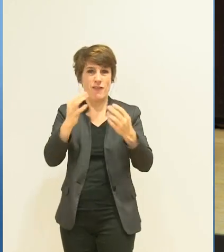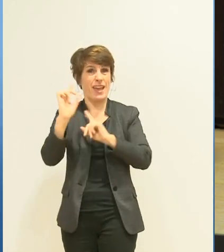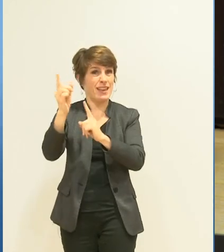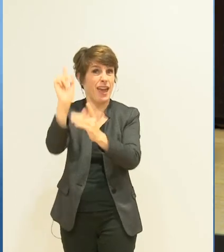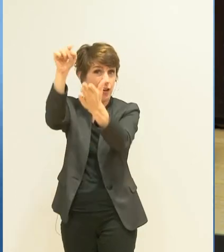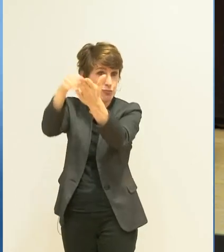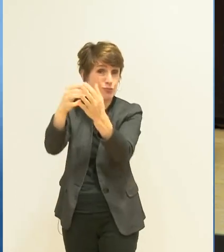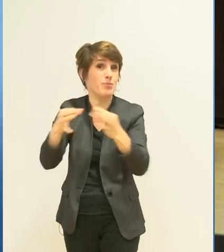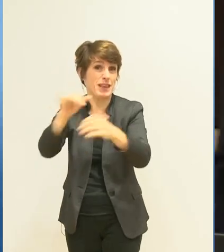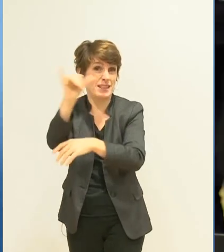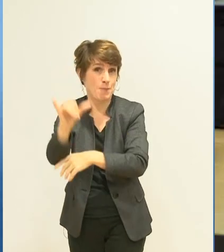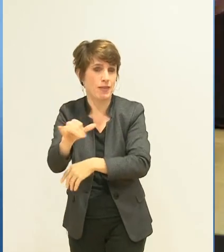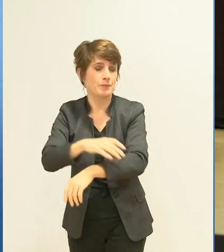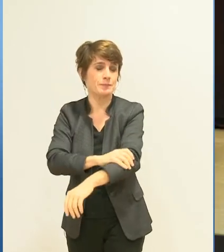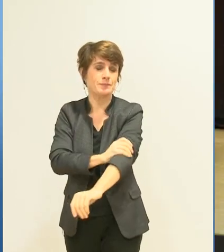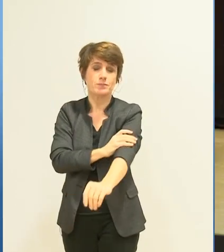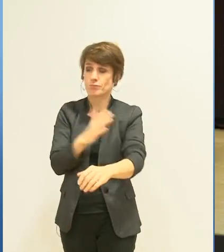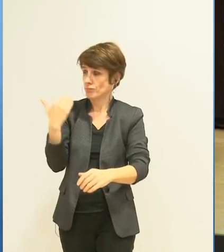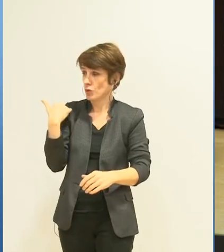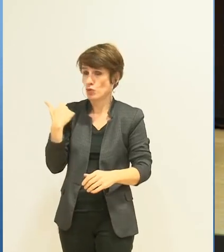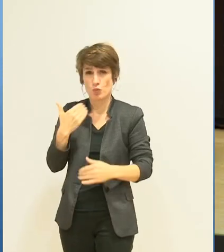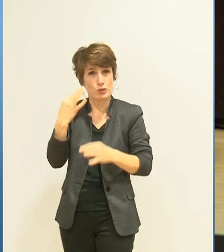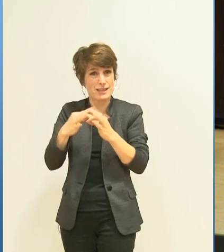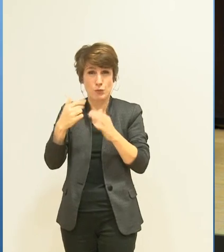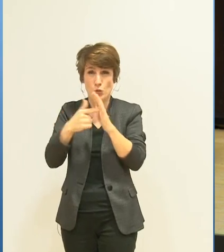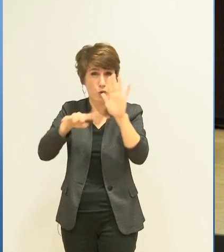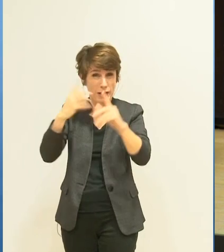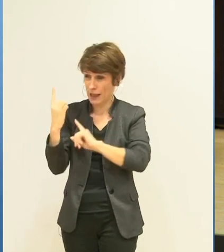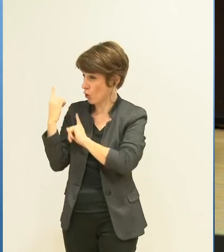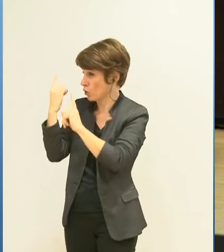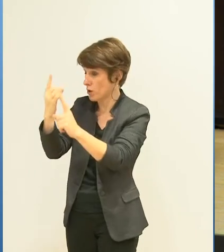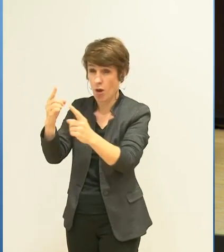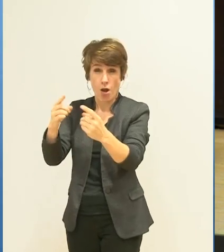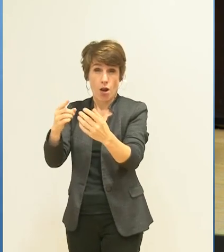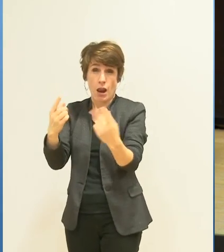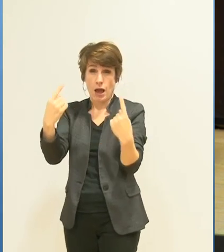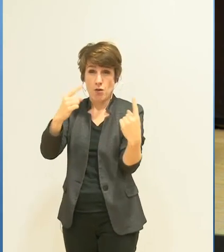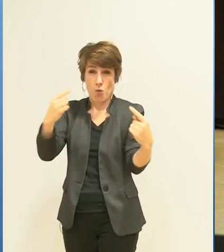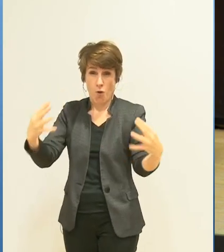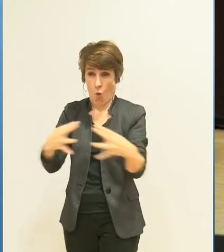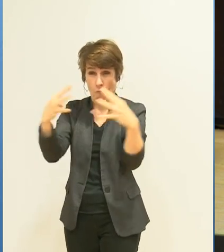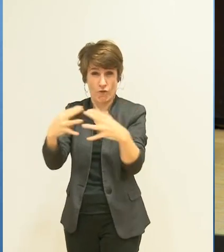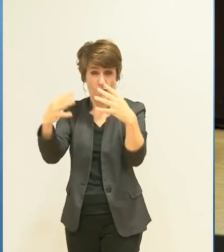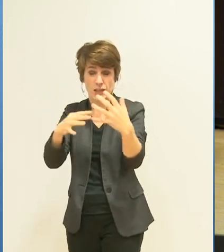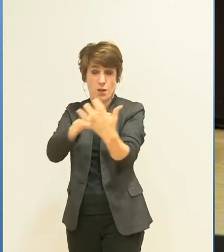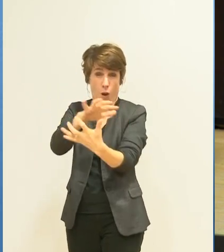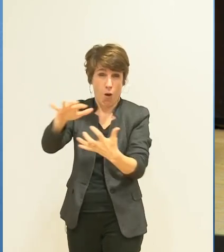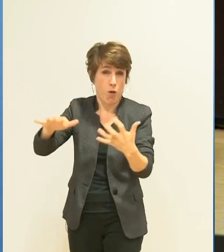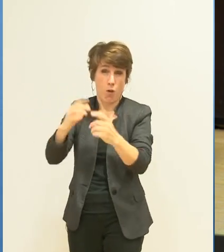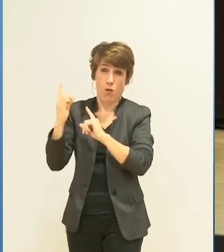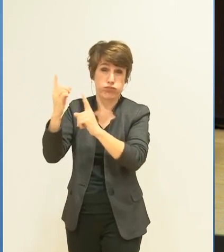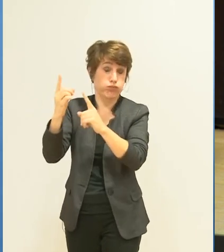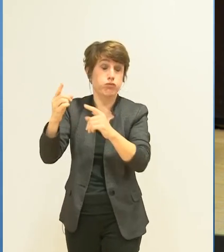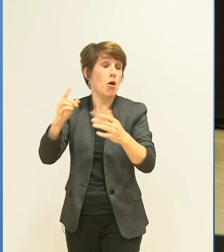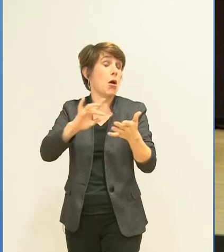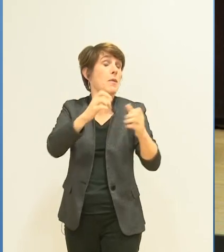depuis septembre 2014 de 2mn s'enlise dans un groupe terrible conflit cette guerre autant civile que régionales restent à l'écart des grandes puissances